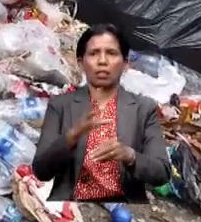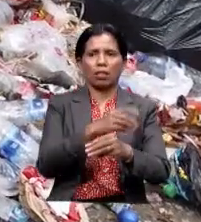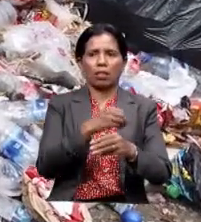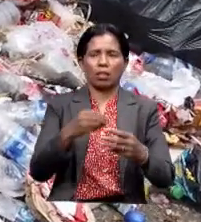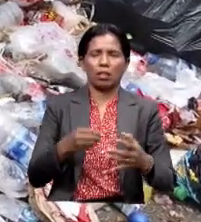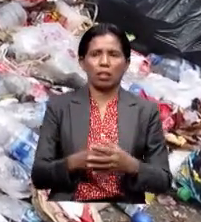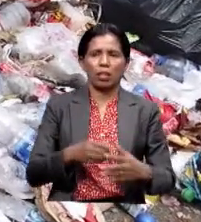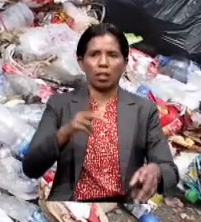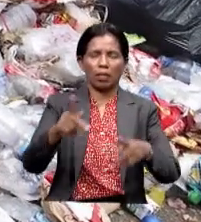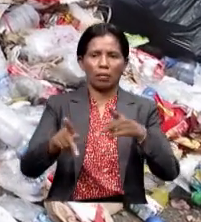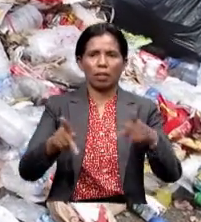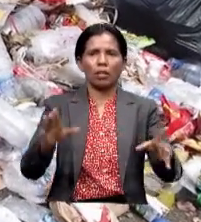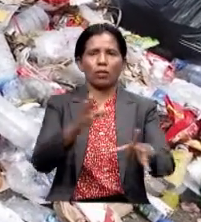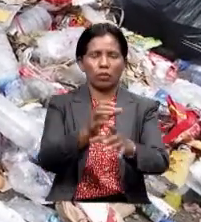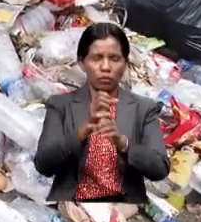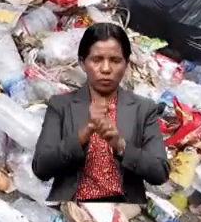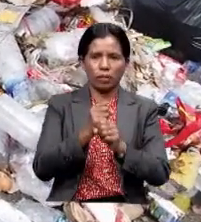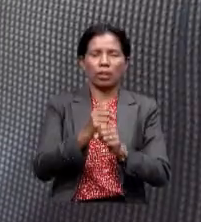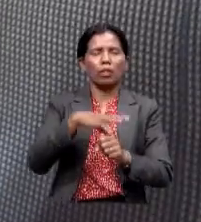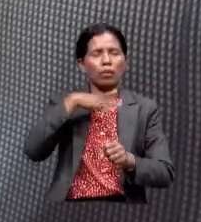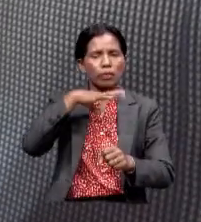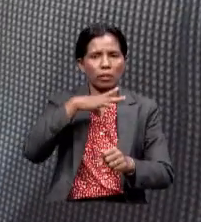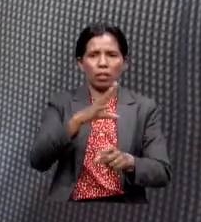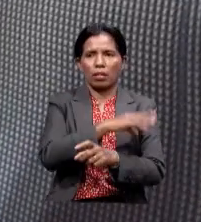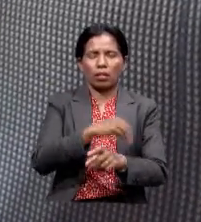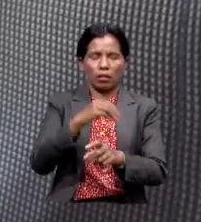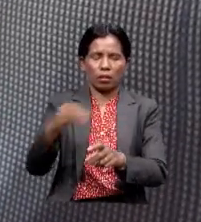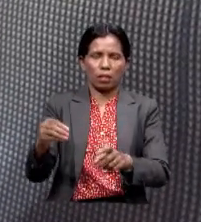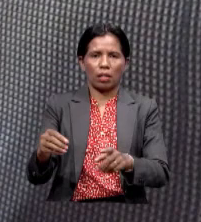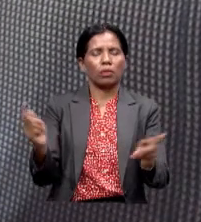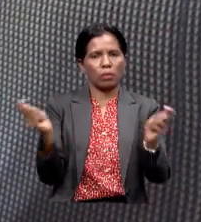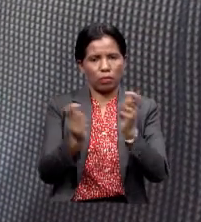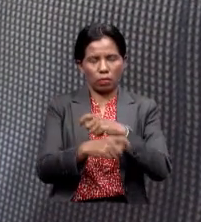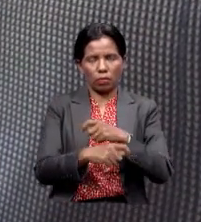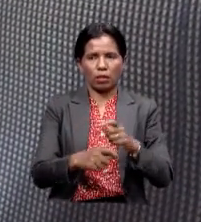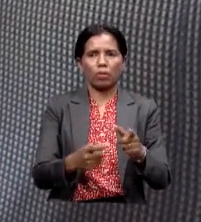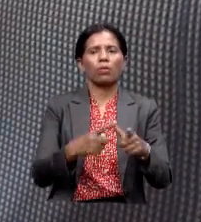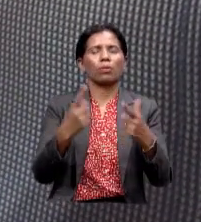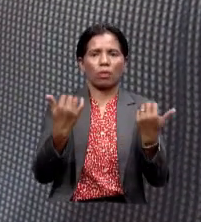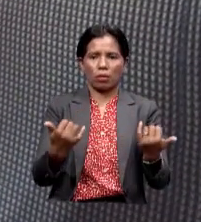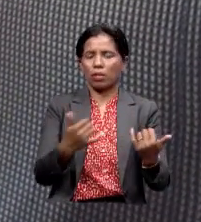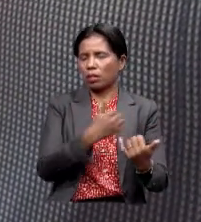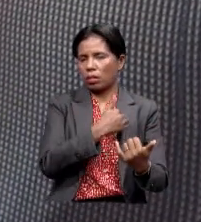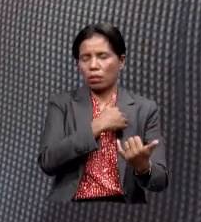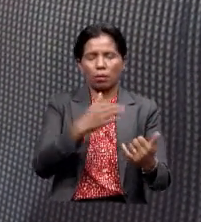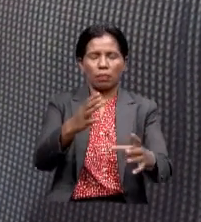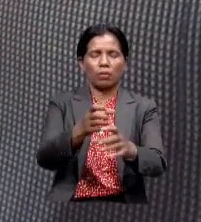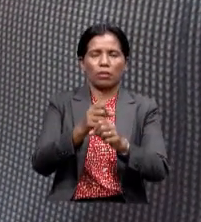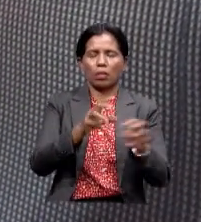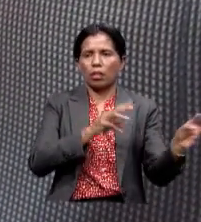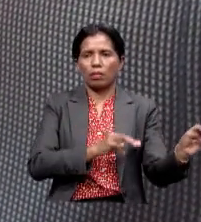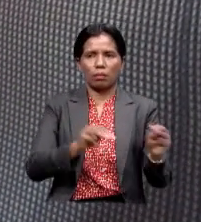lama biar habis dulu, setelah itu baru kontrak yang baru dianggap. Tapi nyatanya sampai sekarang tidak